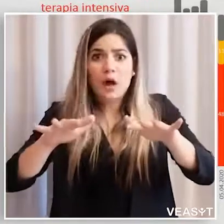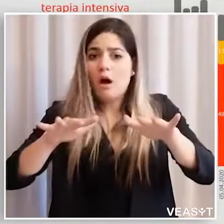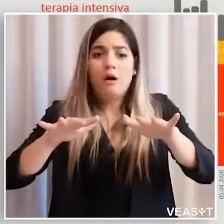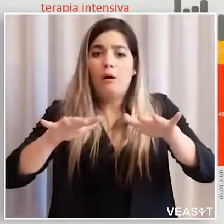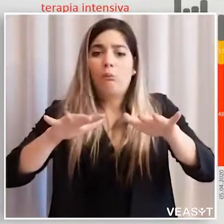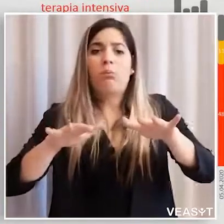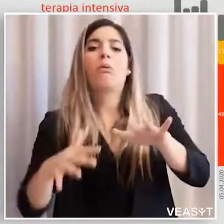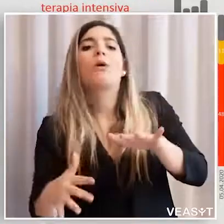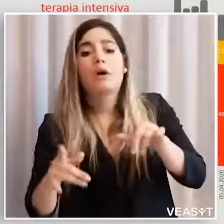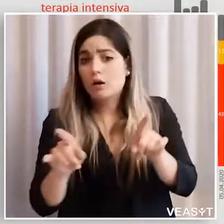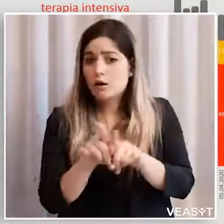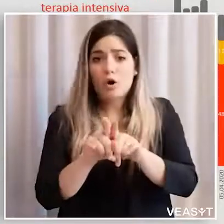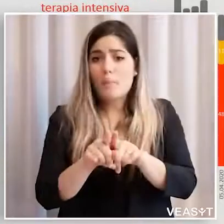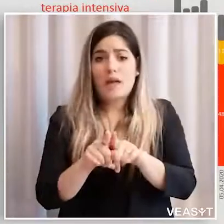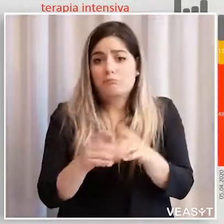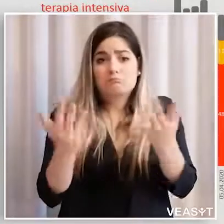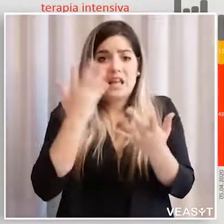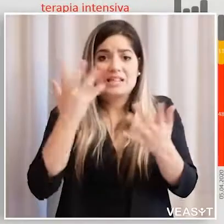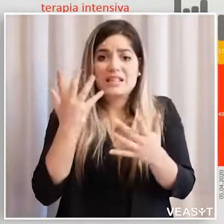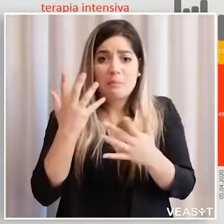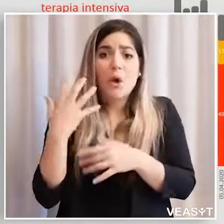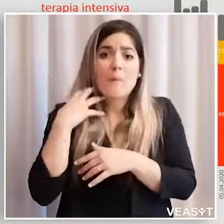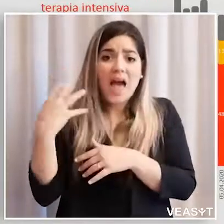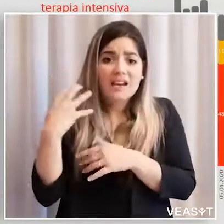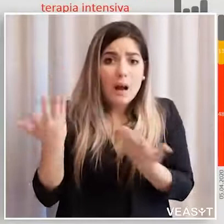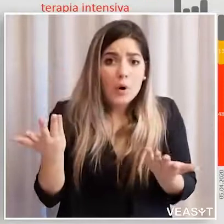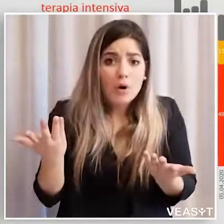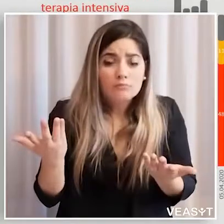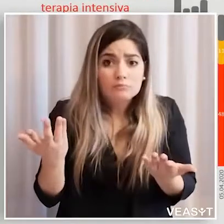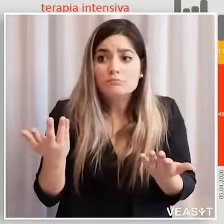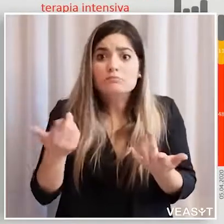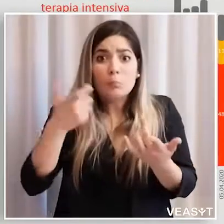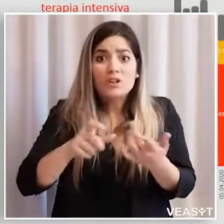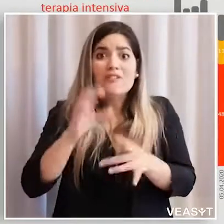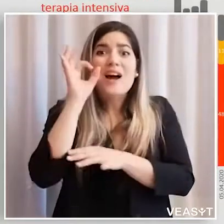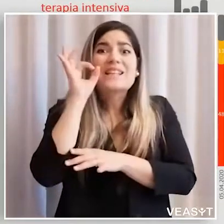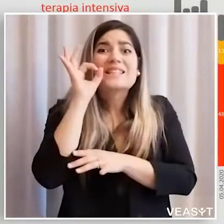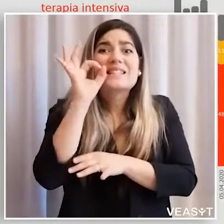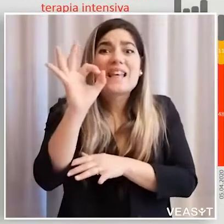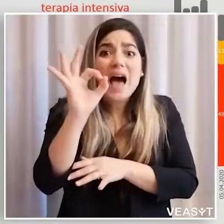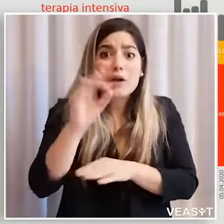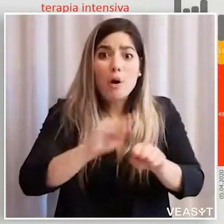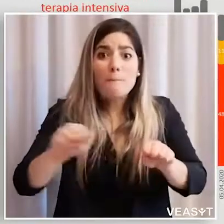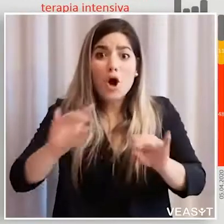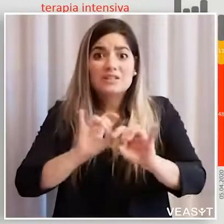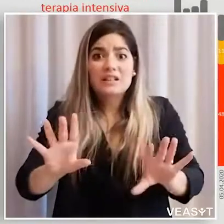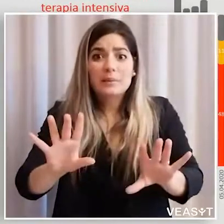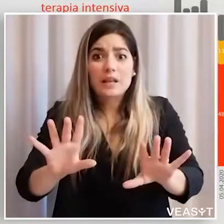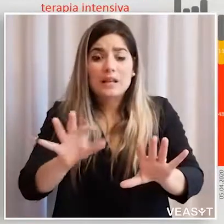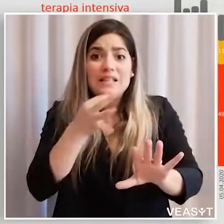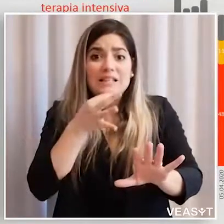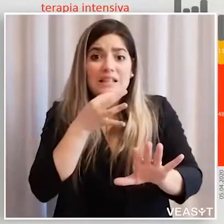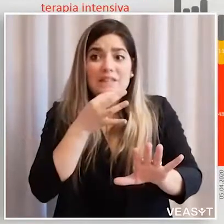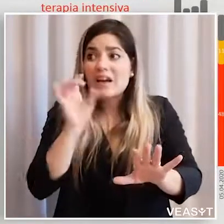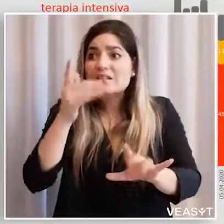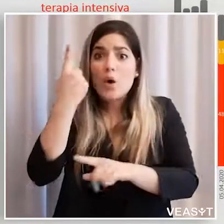simile al nord italia bergomi ecc a patire avevamo zero posti liberi che vorrebbe